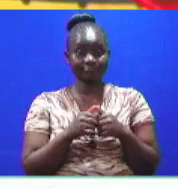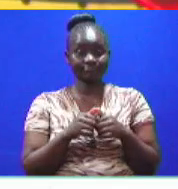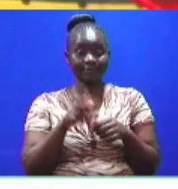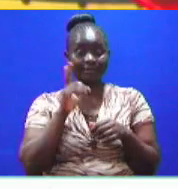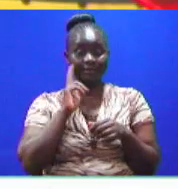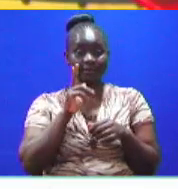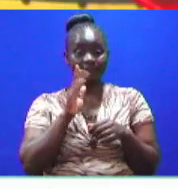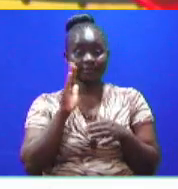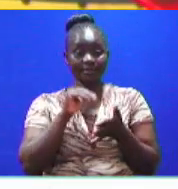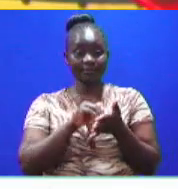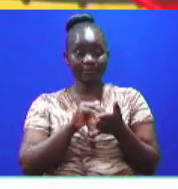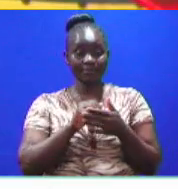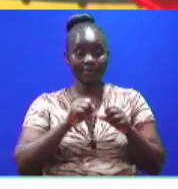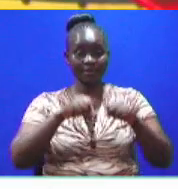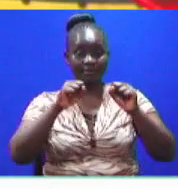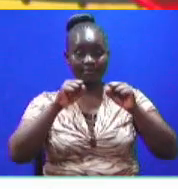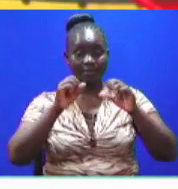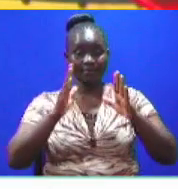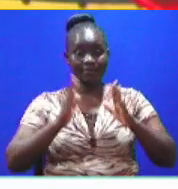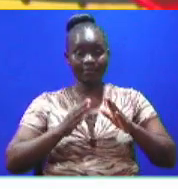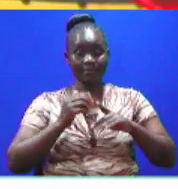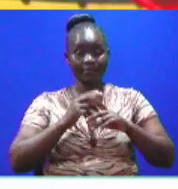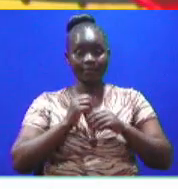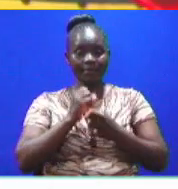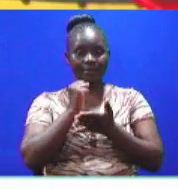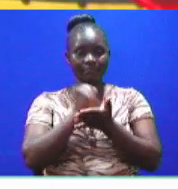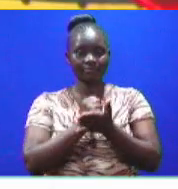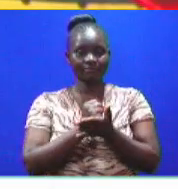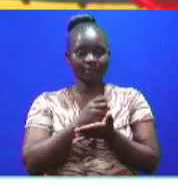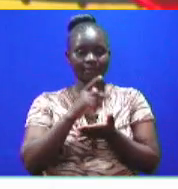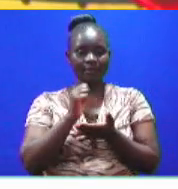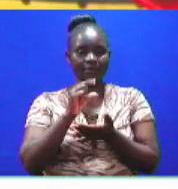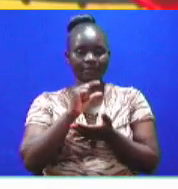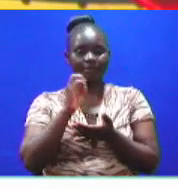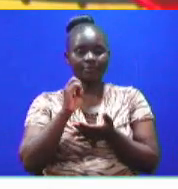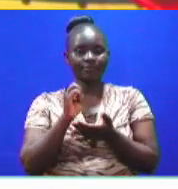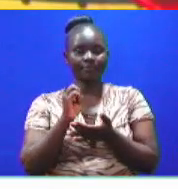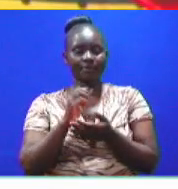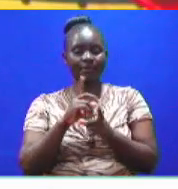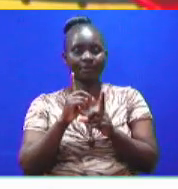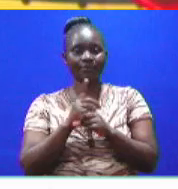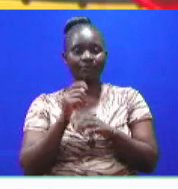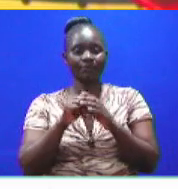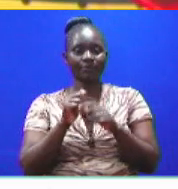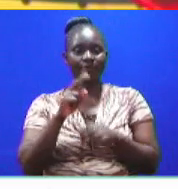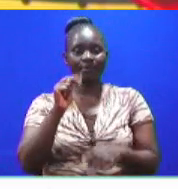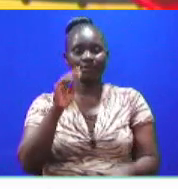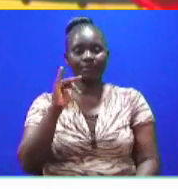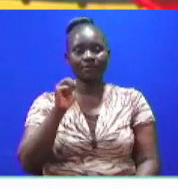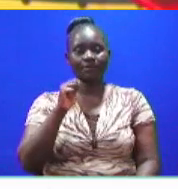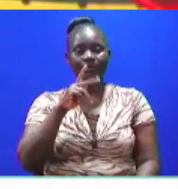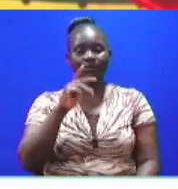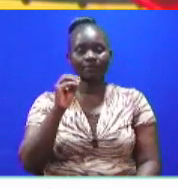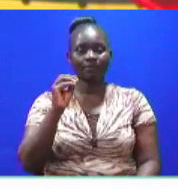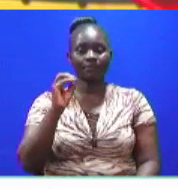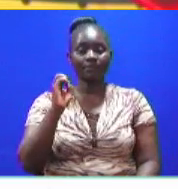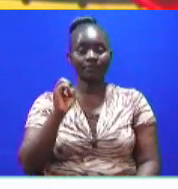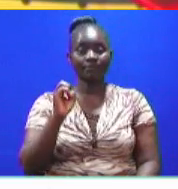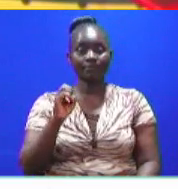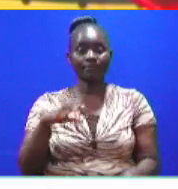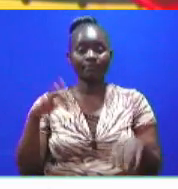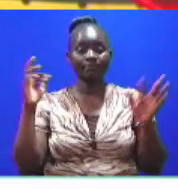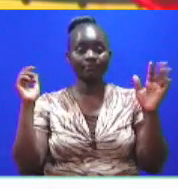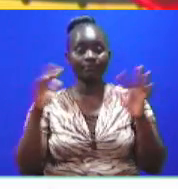Nigo abana boda boda kuruwa ase stage ya kioge abigo chinsemo chenya kwa elitikoli ya lero panyara kwa baba wikira na